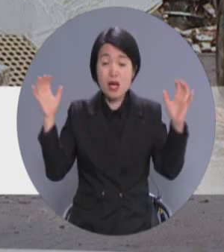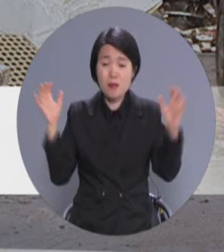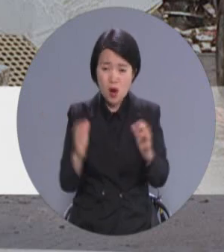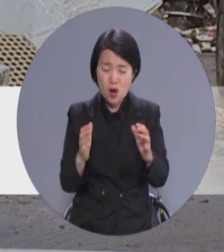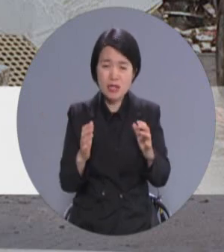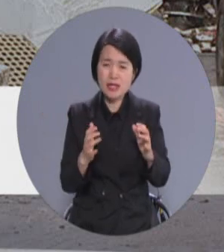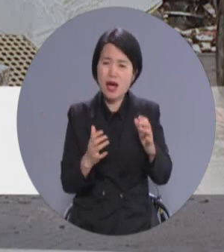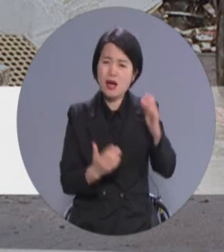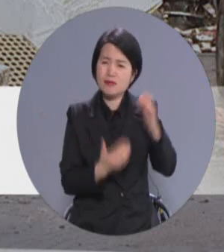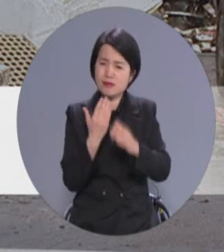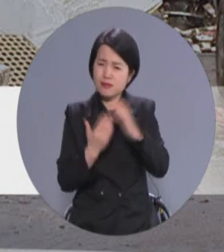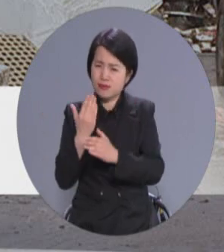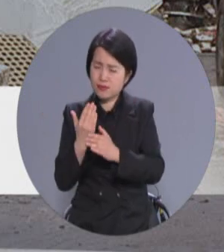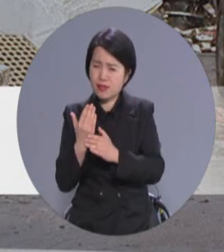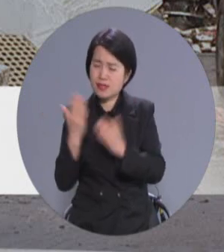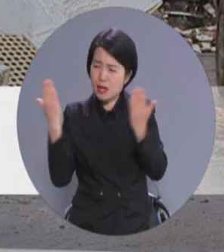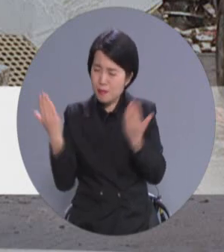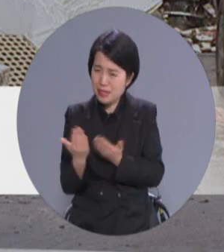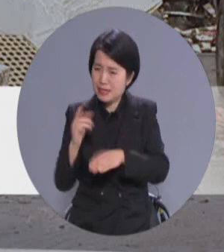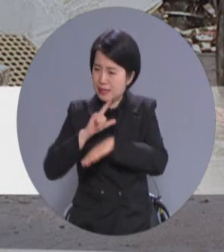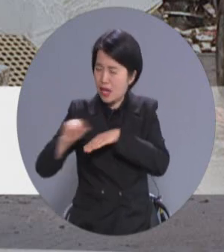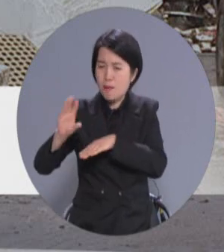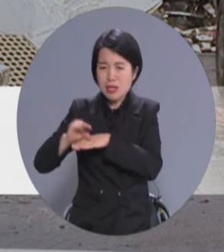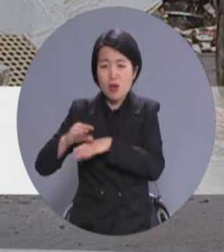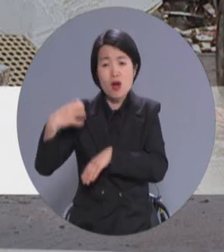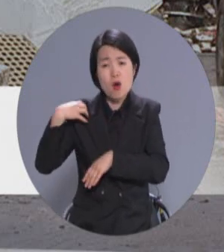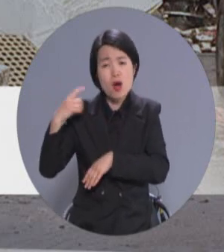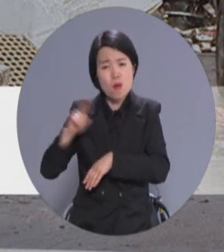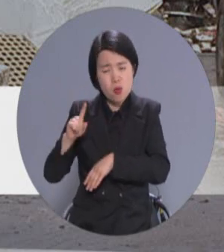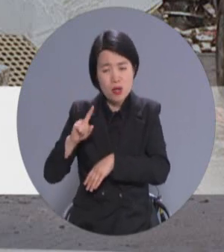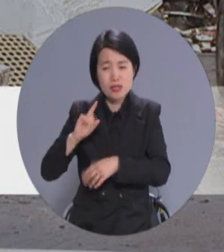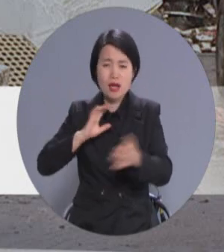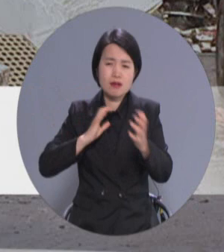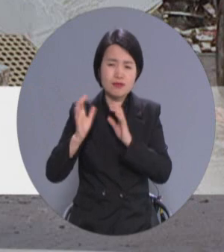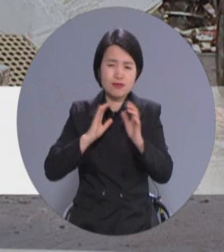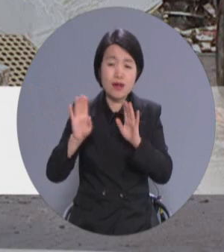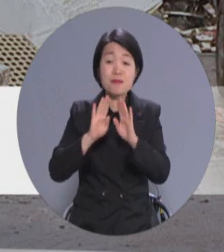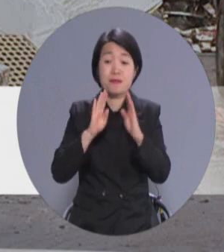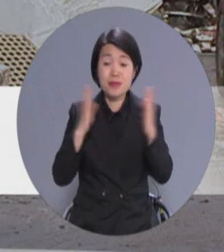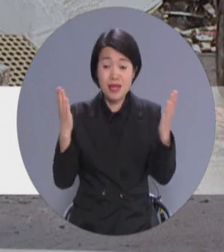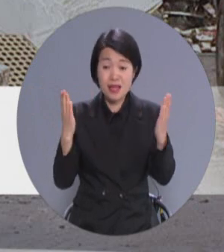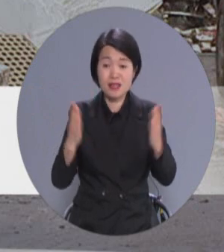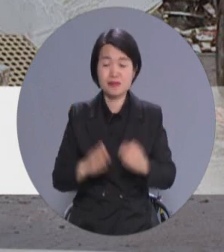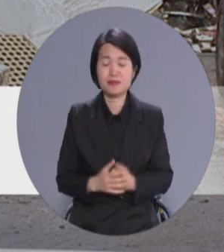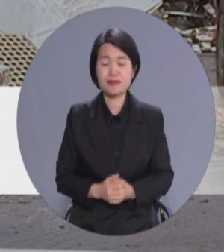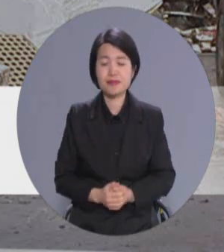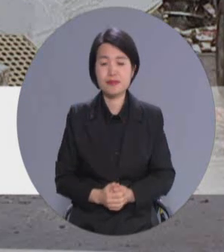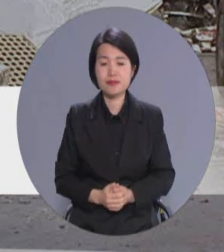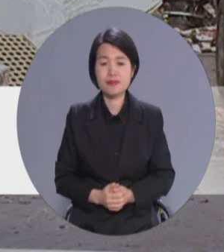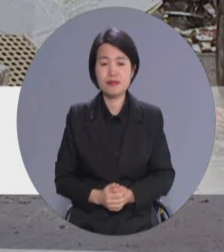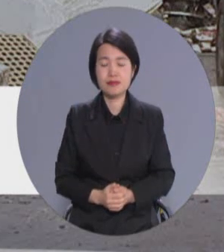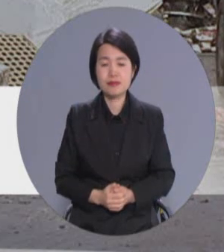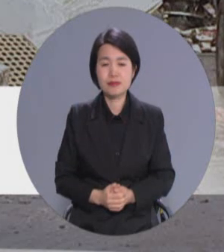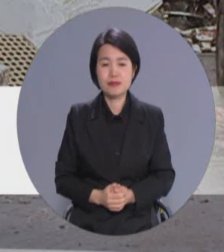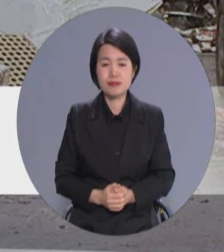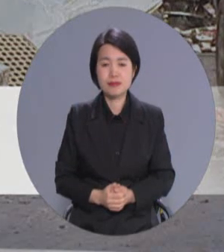자연재해와 이에 대응하는 지역방송의 역할을 모색하는 토론회가 열렸습니다. 송정근 기자입니다.